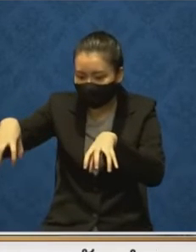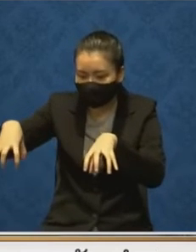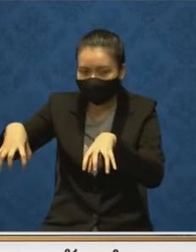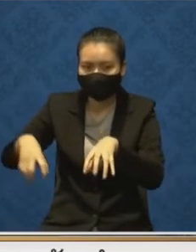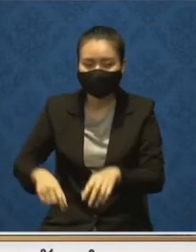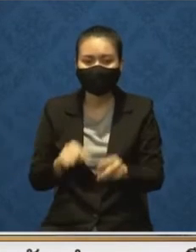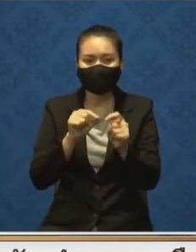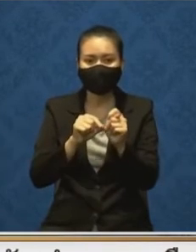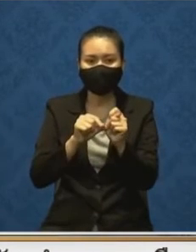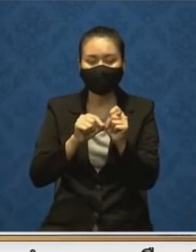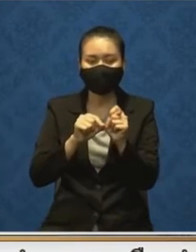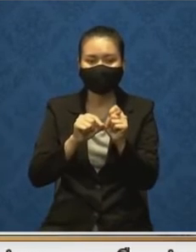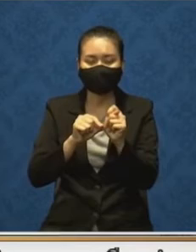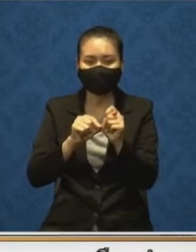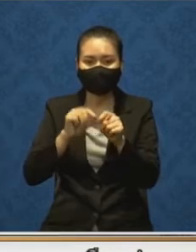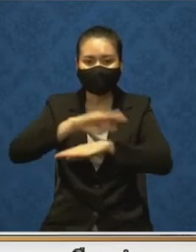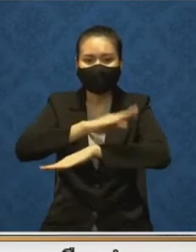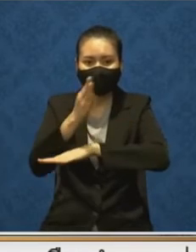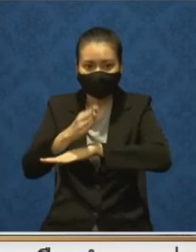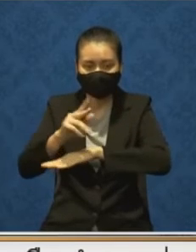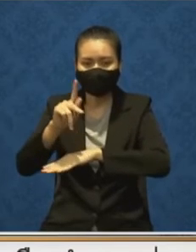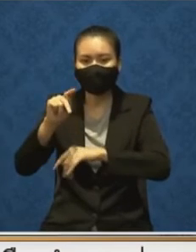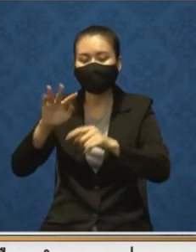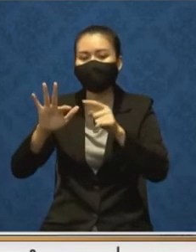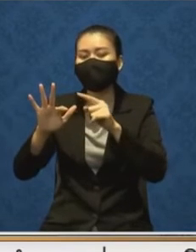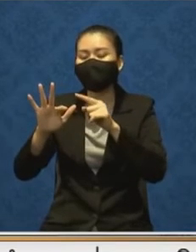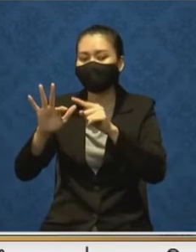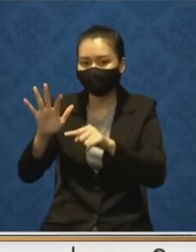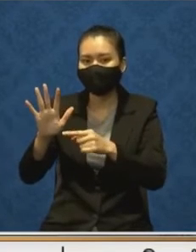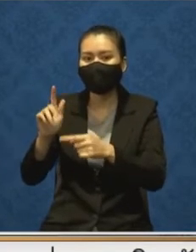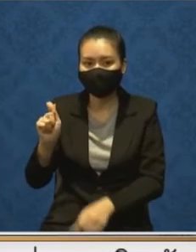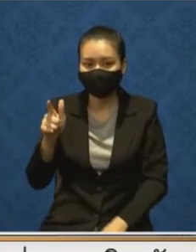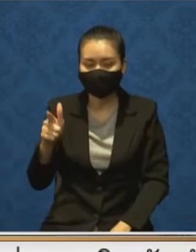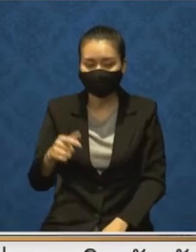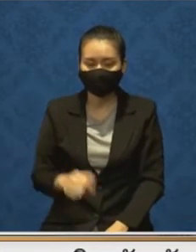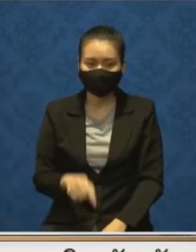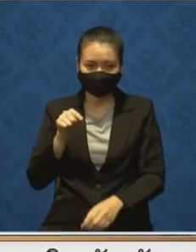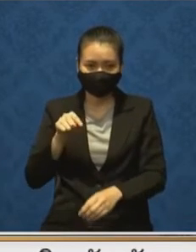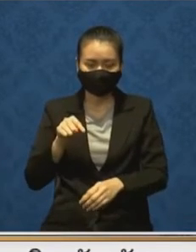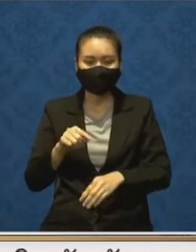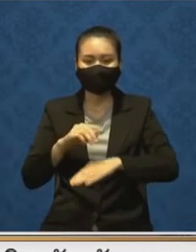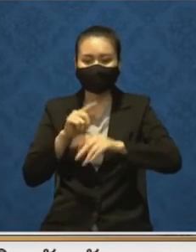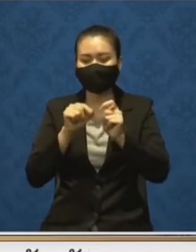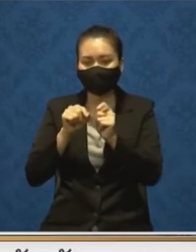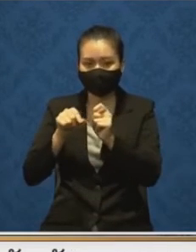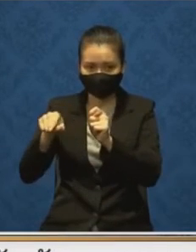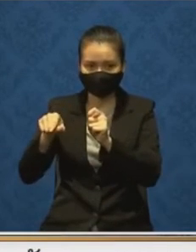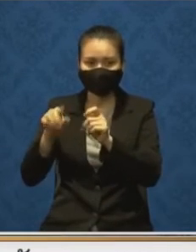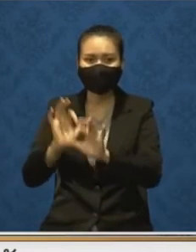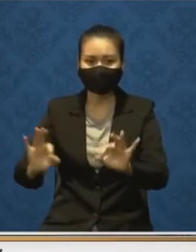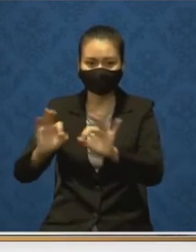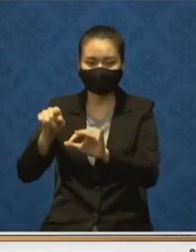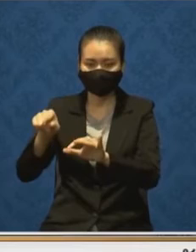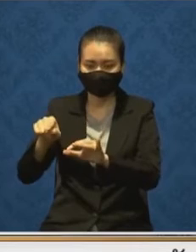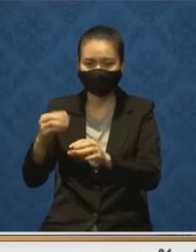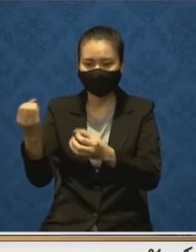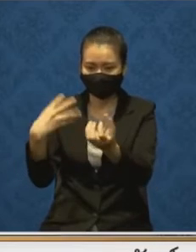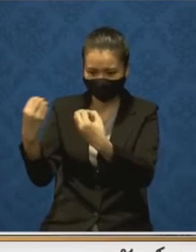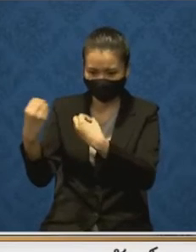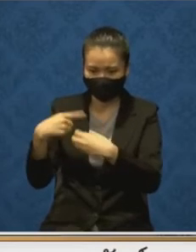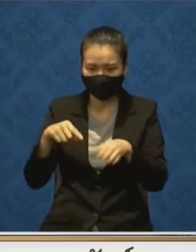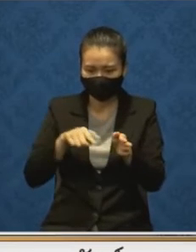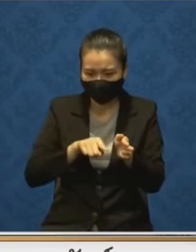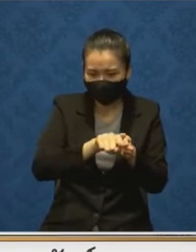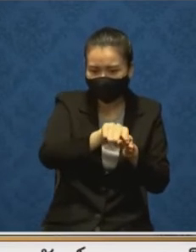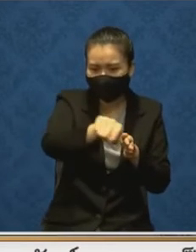ล้วก็ตำบลหลายอีกหลายๆตำบลนะครับโดยเฉพาะตำบลเขาต่อพี่น้องร้องเรียนเข้ามามากว่าจุดยูเทิร์นน้อย